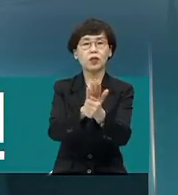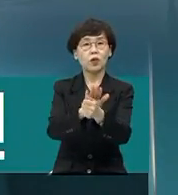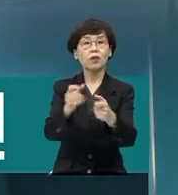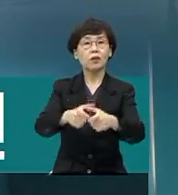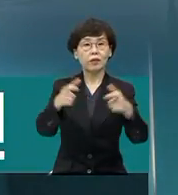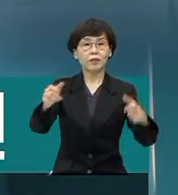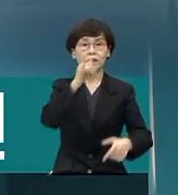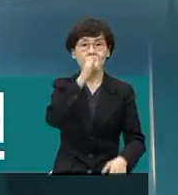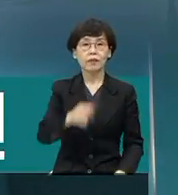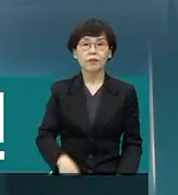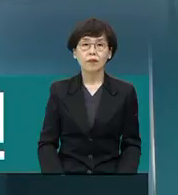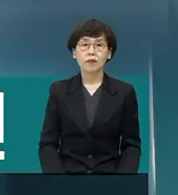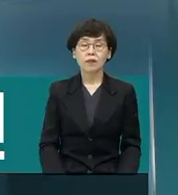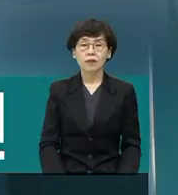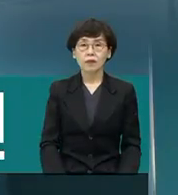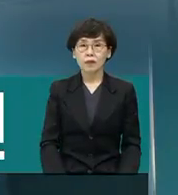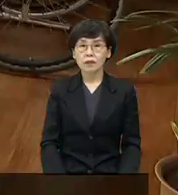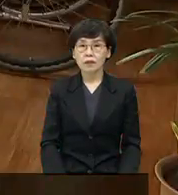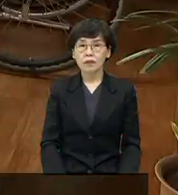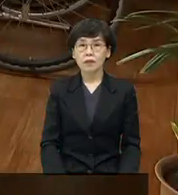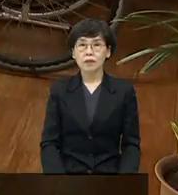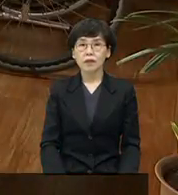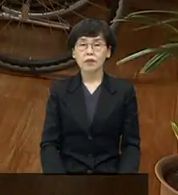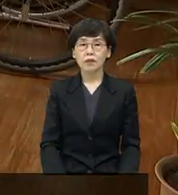있습니다. 한주환 기자입니다.